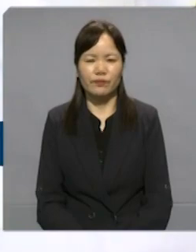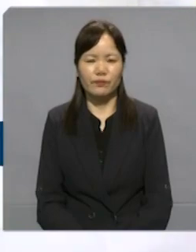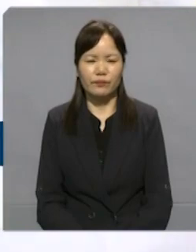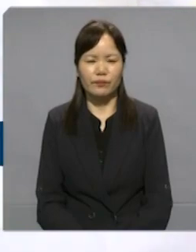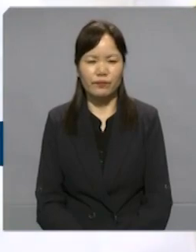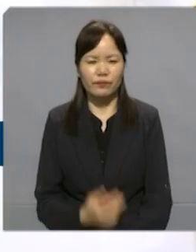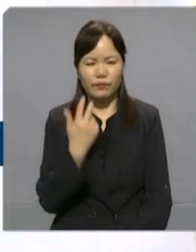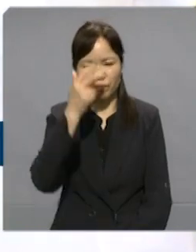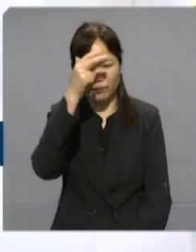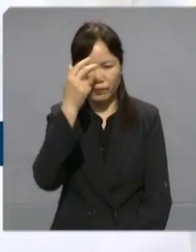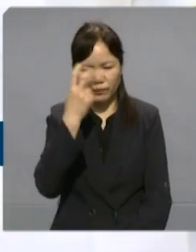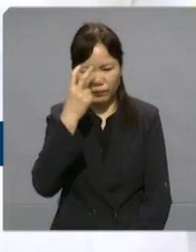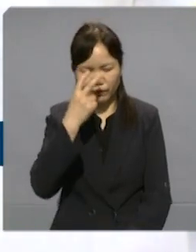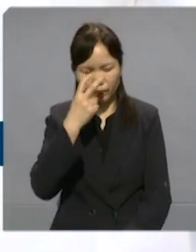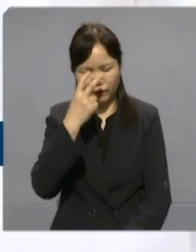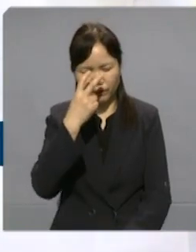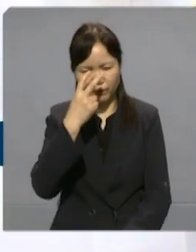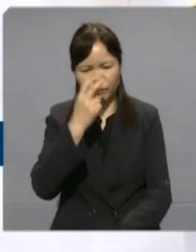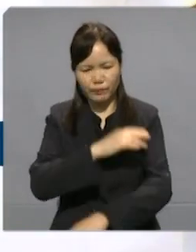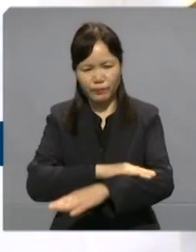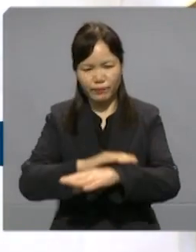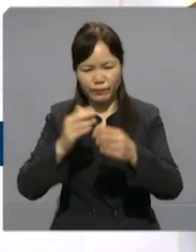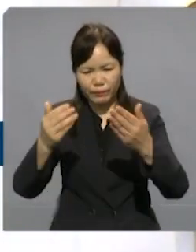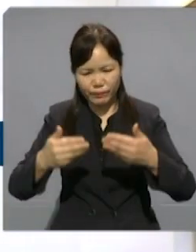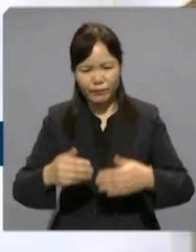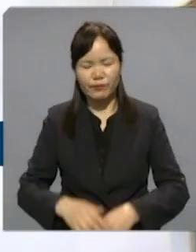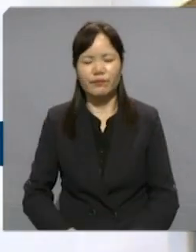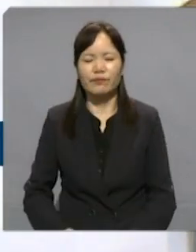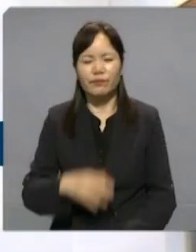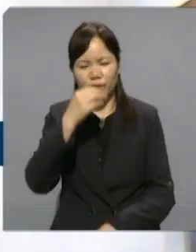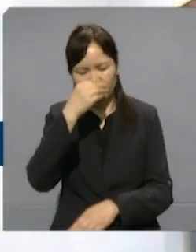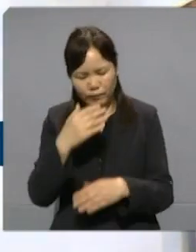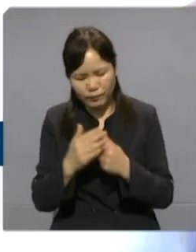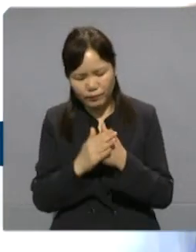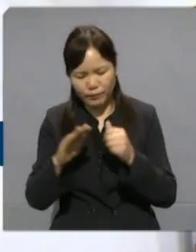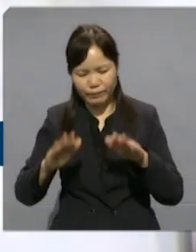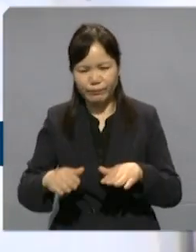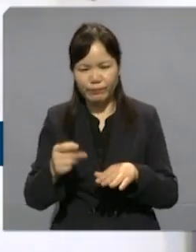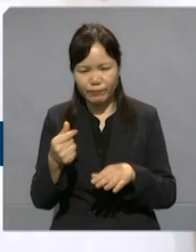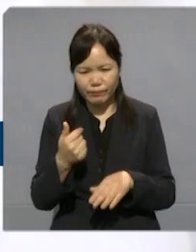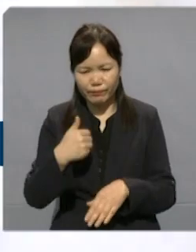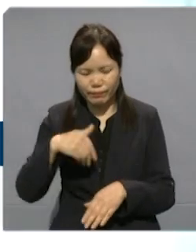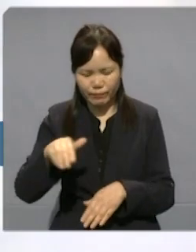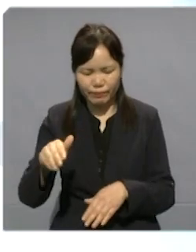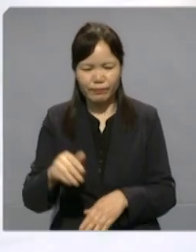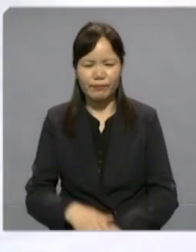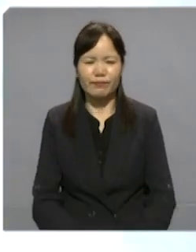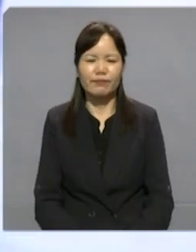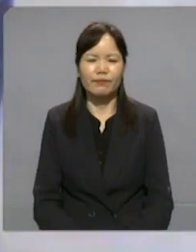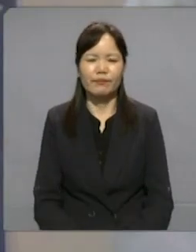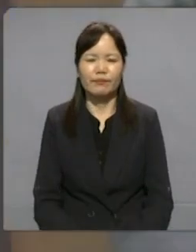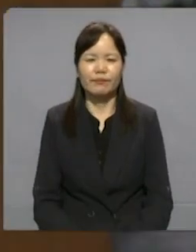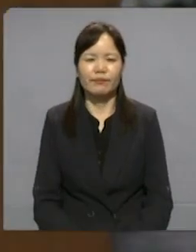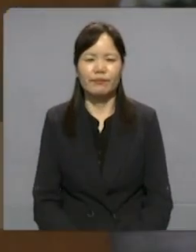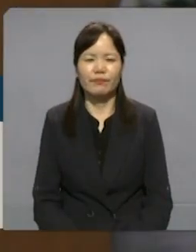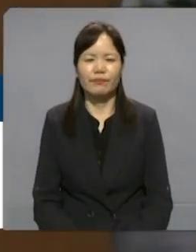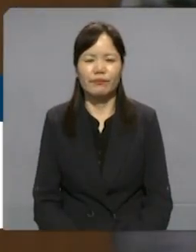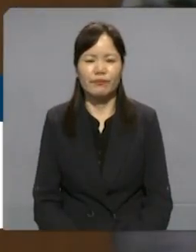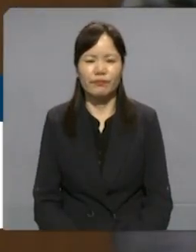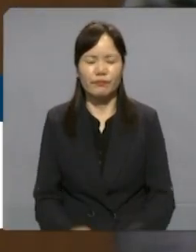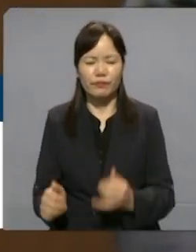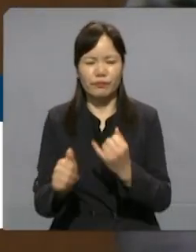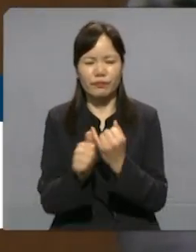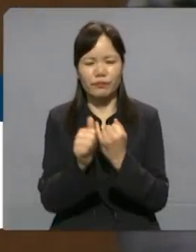그냥 검찰 조사에 오늘 성실하게 응했습니다. 너무 피곤하니까 오늘은 됐습니다.